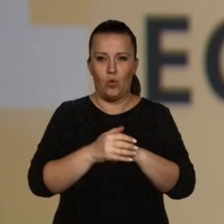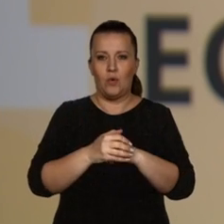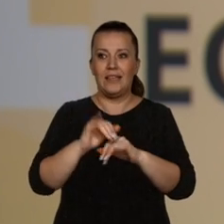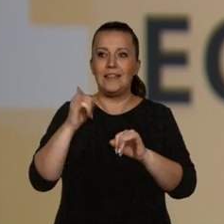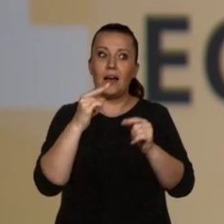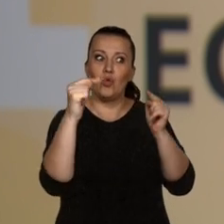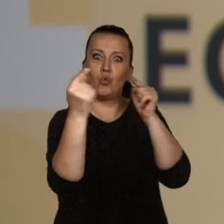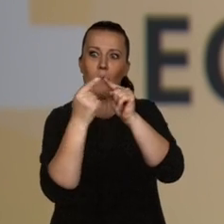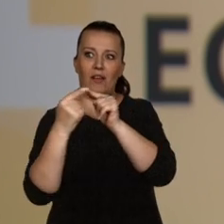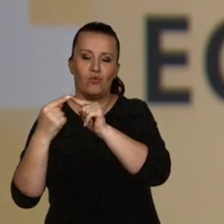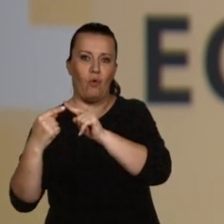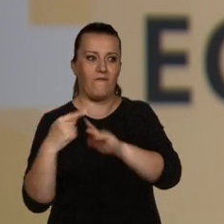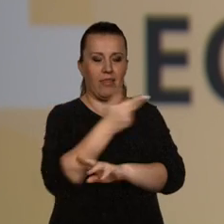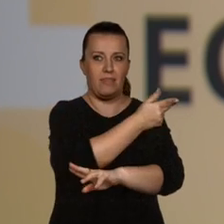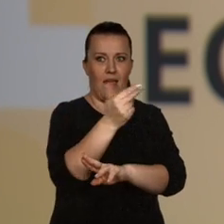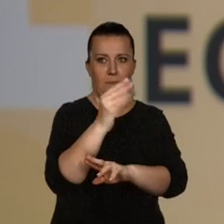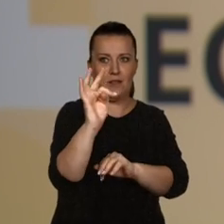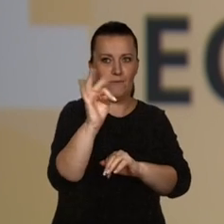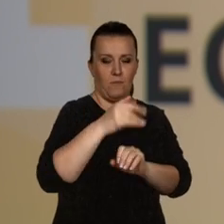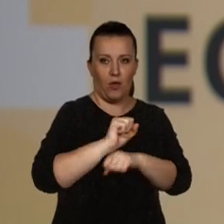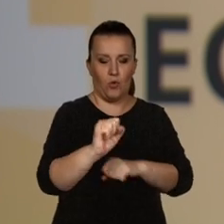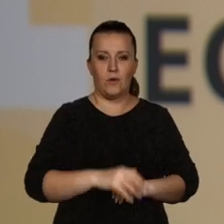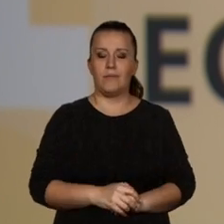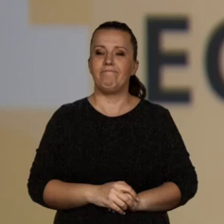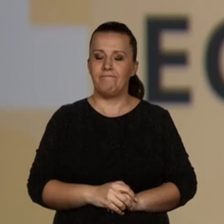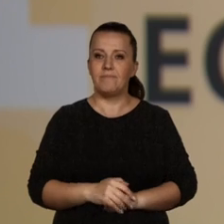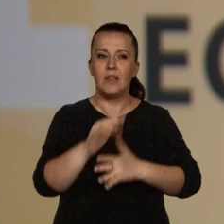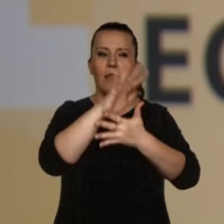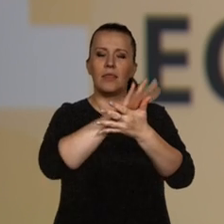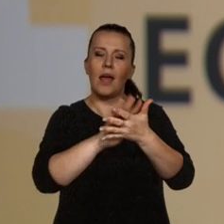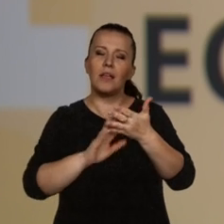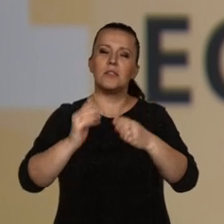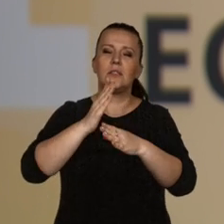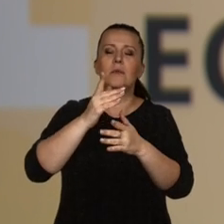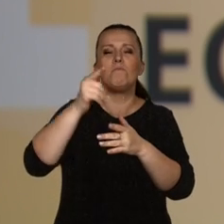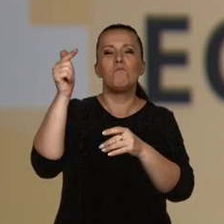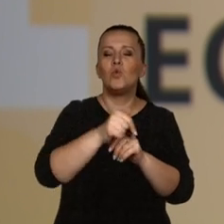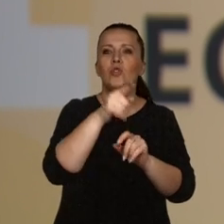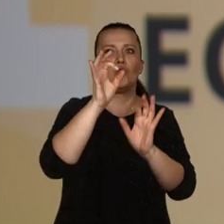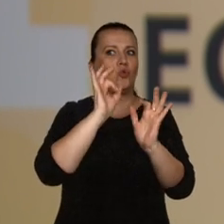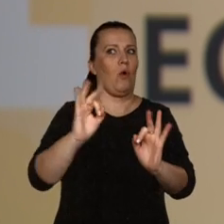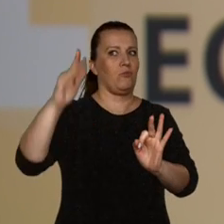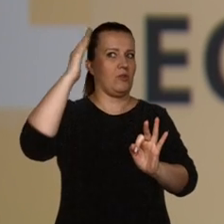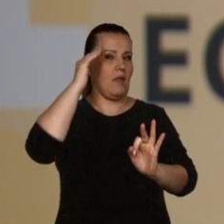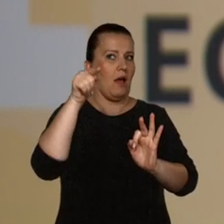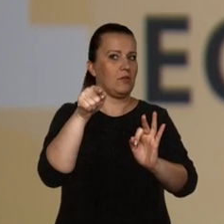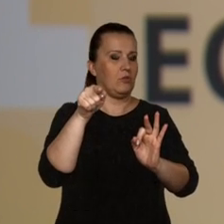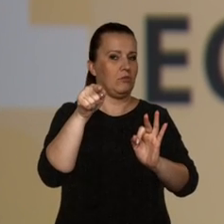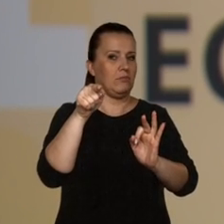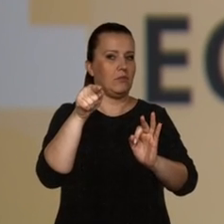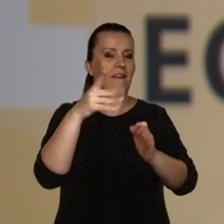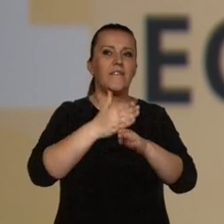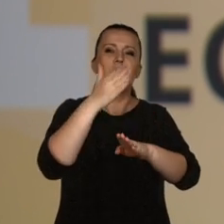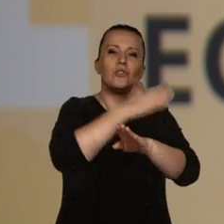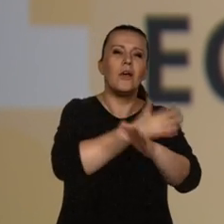tematu? Skąd je brać? Przede wszystkim to muszą być teksty dobrze rozpoznane przez znającego, takie,